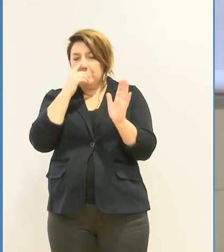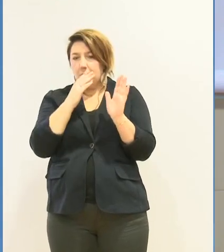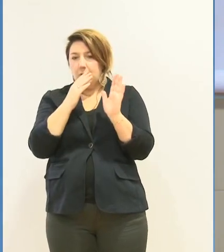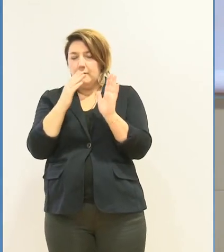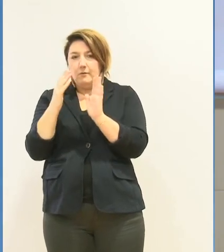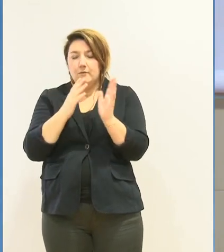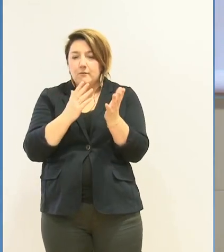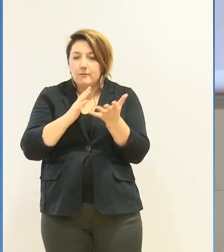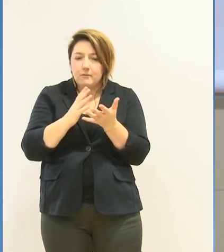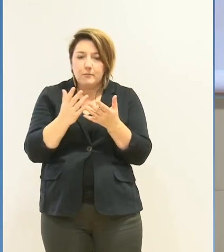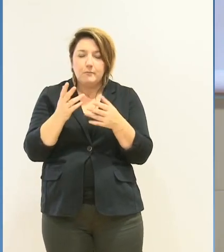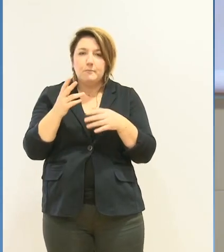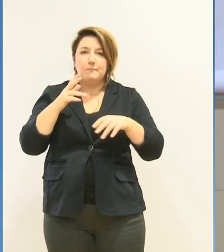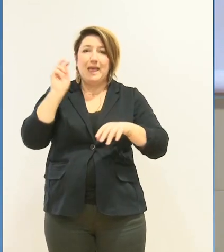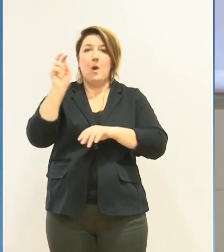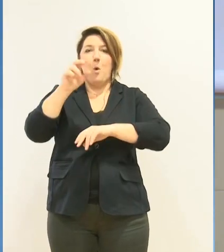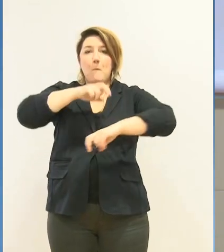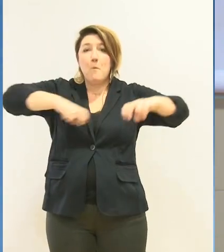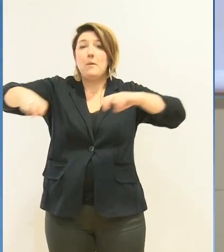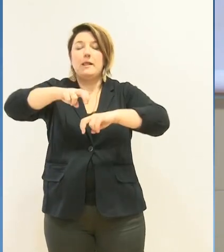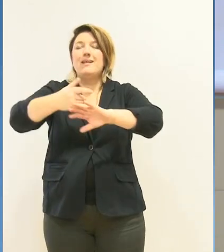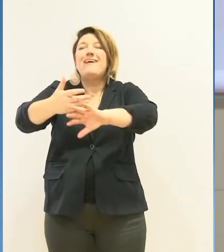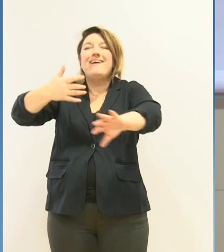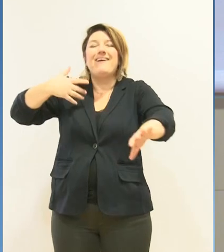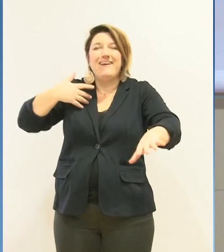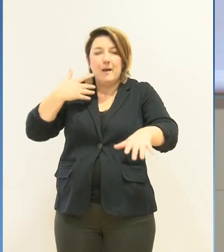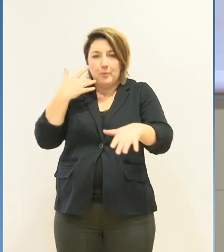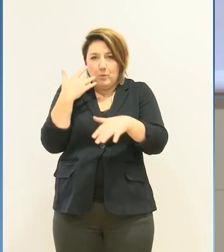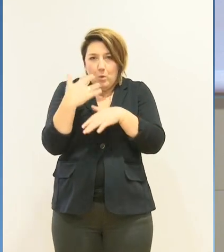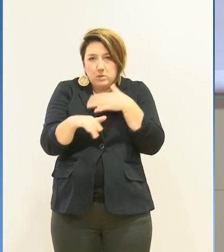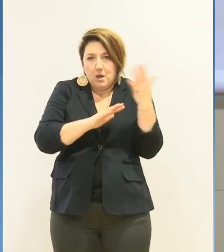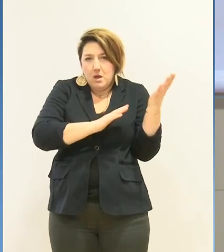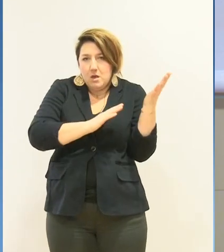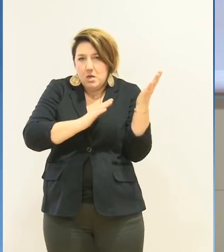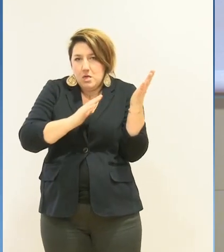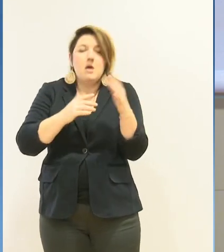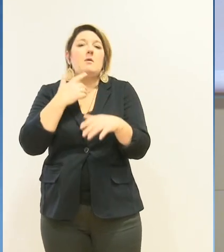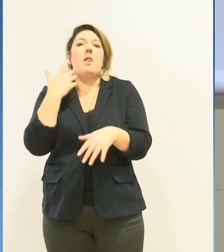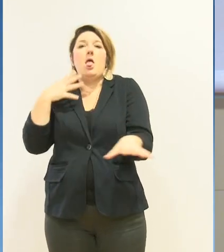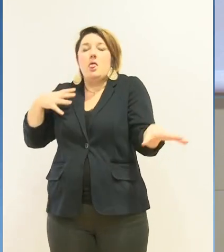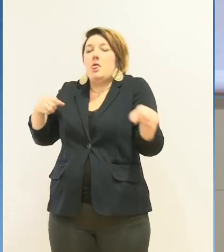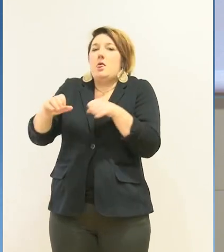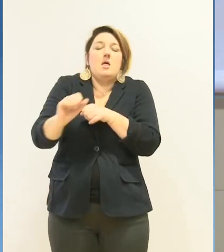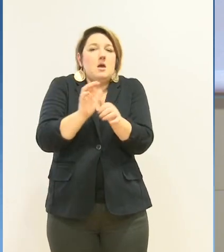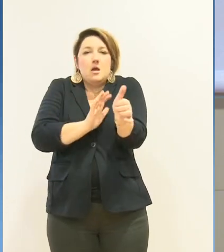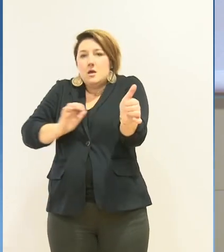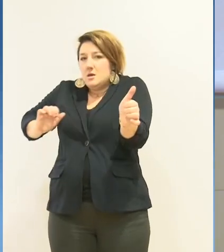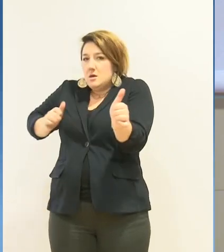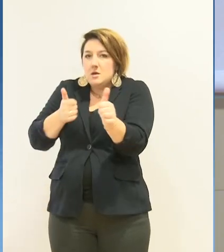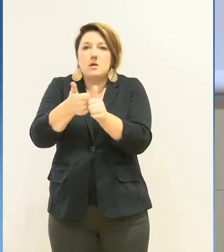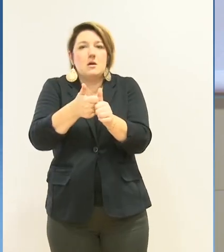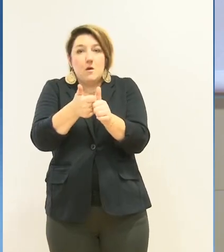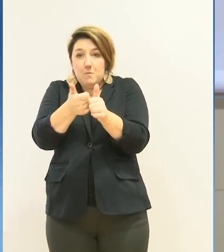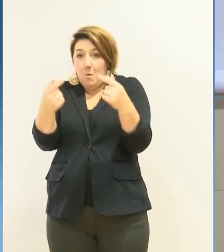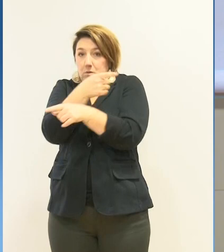révolution de l'écomobilité nous rattrapons ce retard et prenons maintenant attendent avance le budget est au